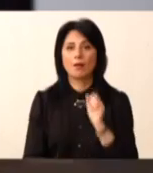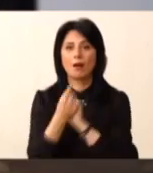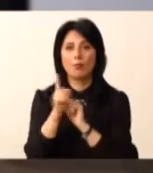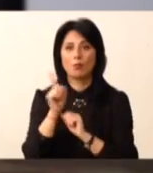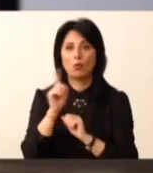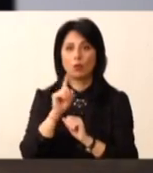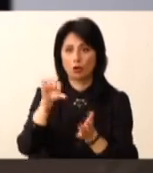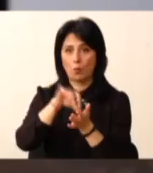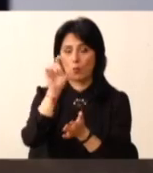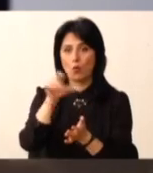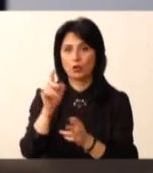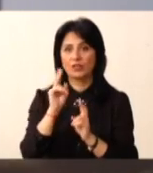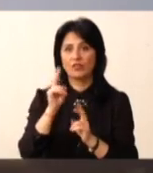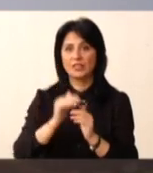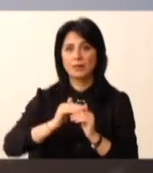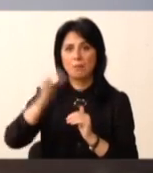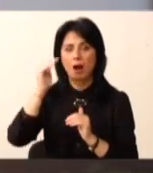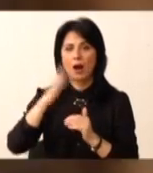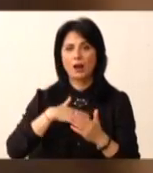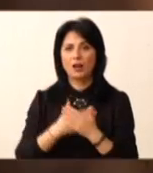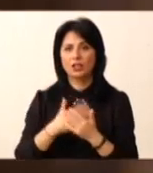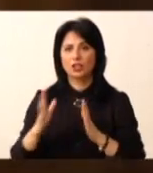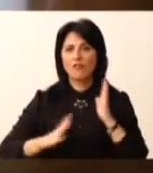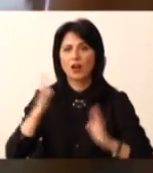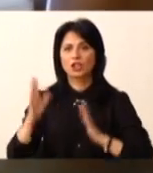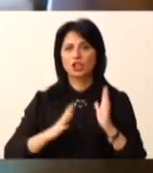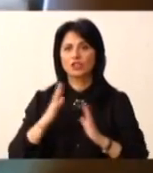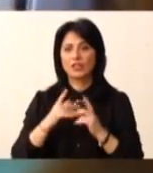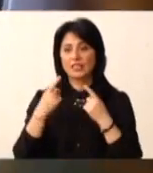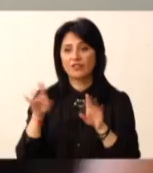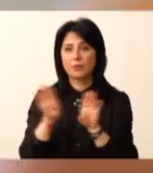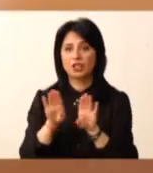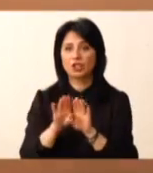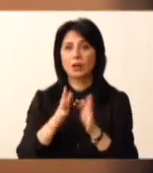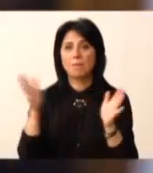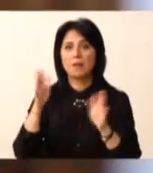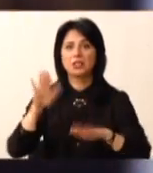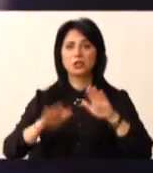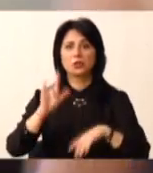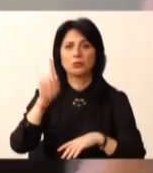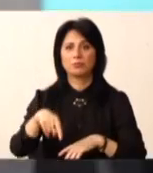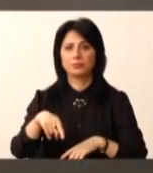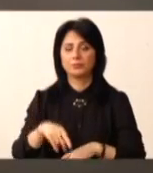აღმოჩნდა, რომ მონაწილეები, რომლებიც მაღალი ინტენსივობით ვარჯიშობდნენ, სხვებთან შედარებით მეტს იწონიდნენ.